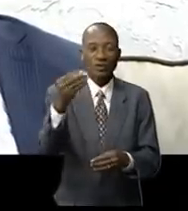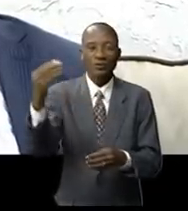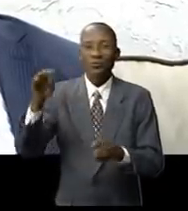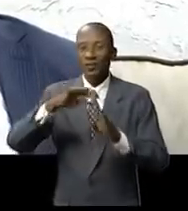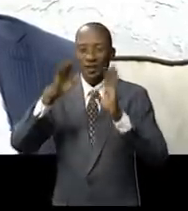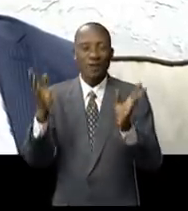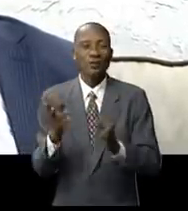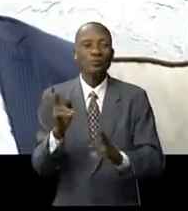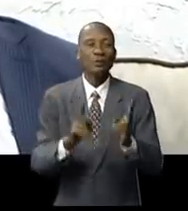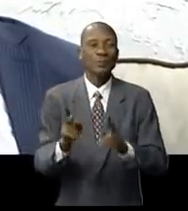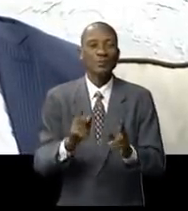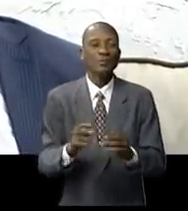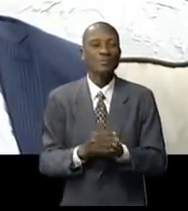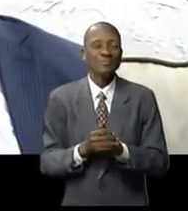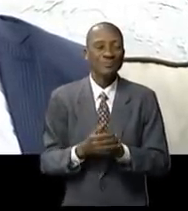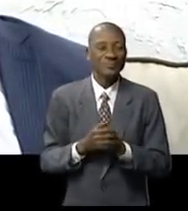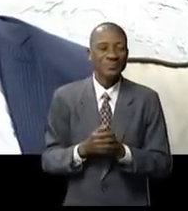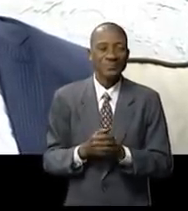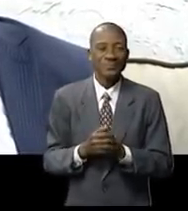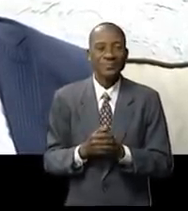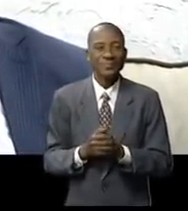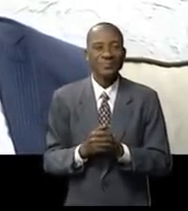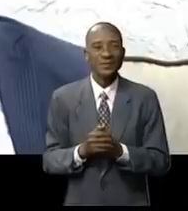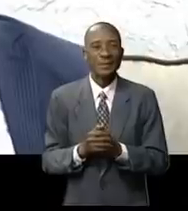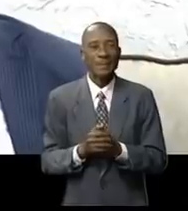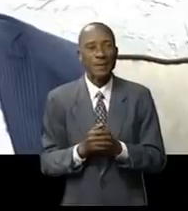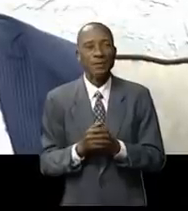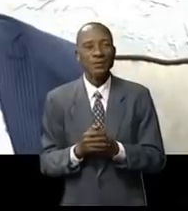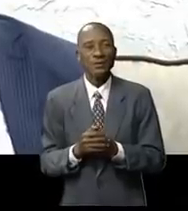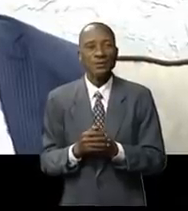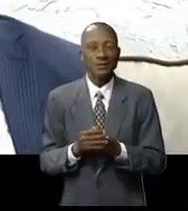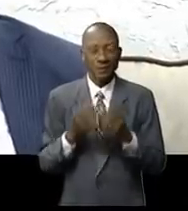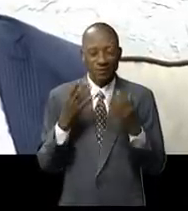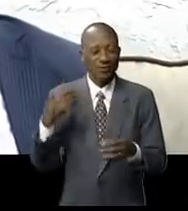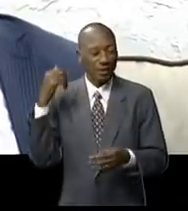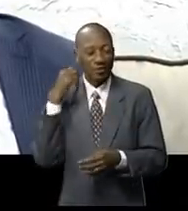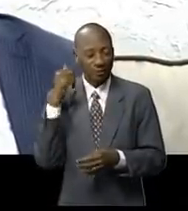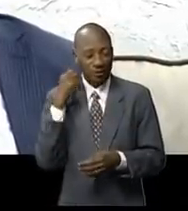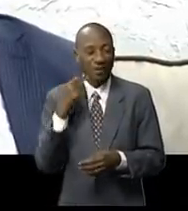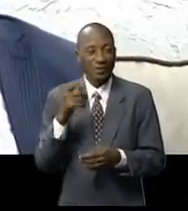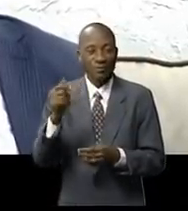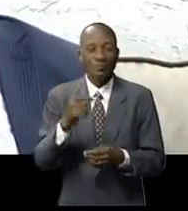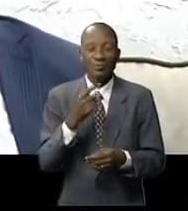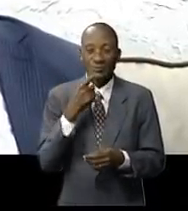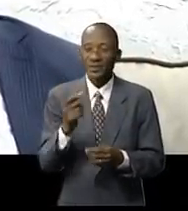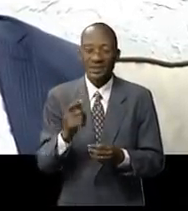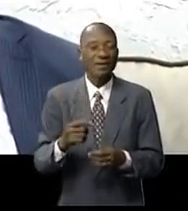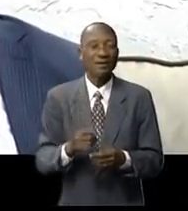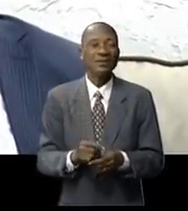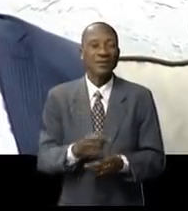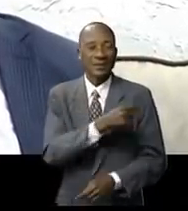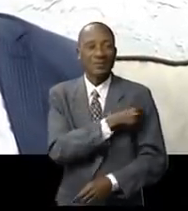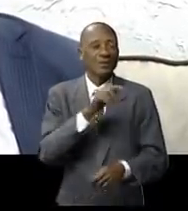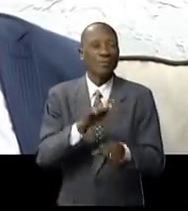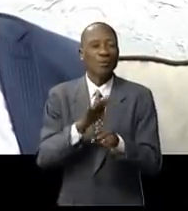dans un troisième temps, on va recevoir de Johnson & Johnson. Vous savez, le vaccin à une seule piqûre. Et celui-là, les engagements